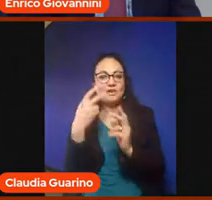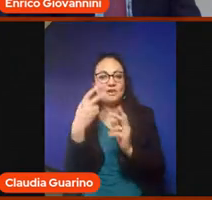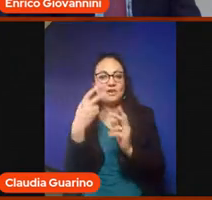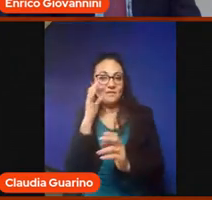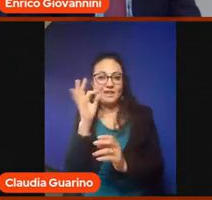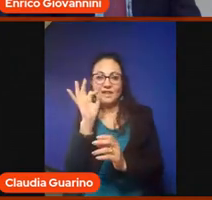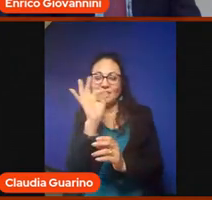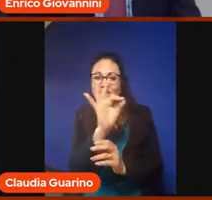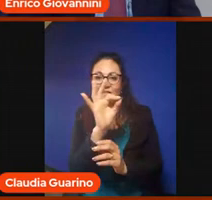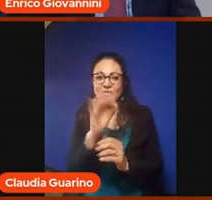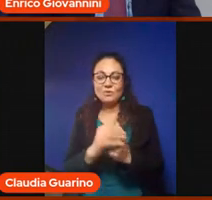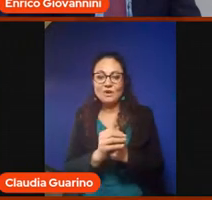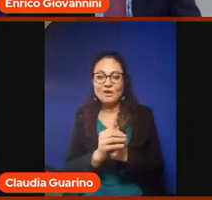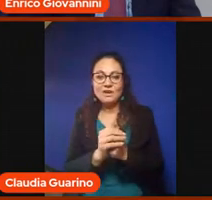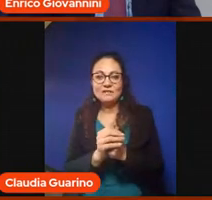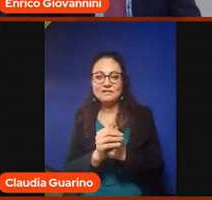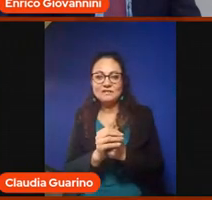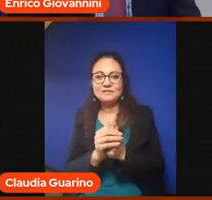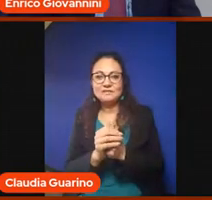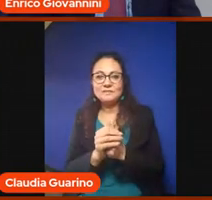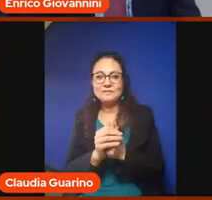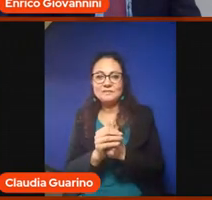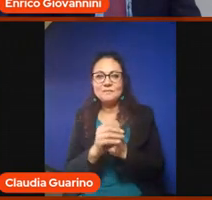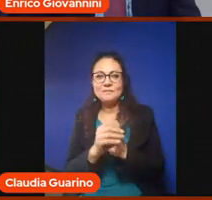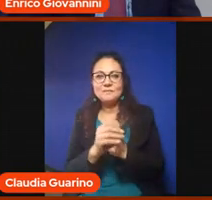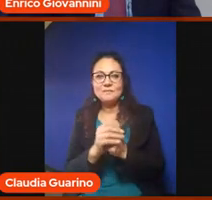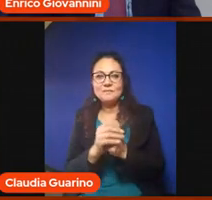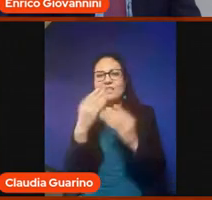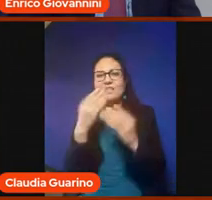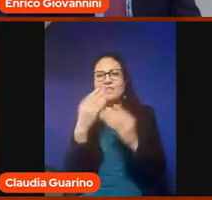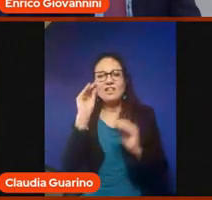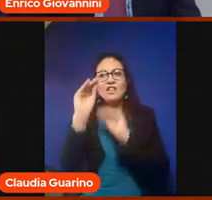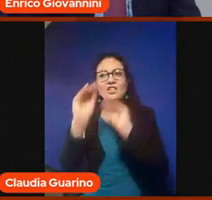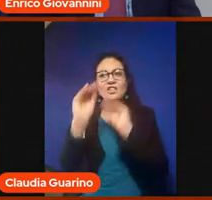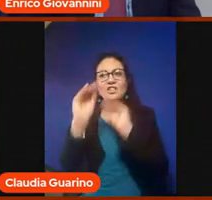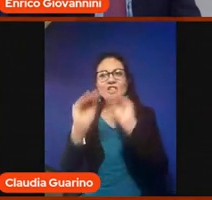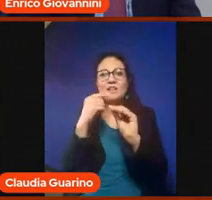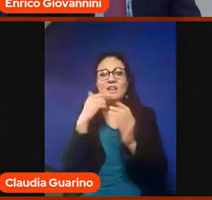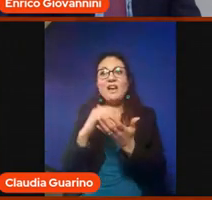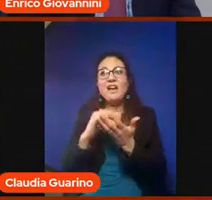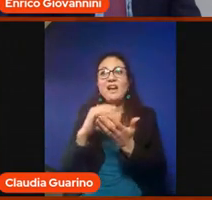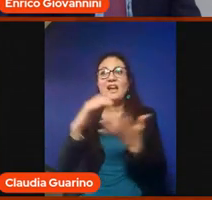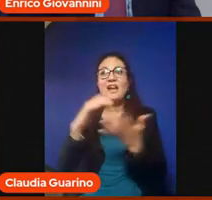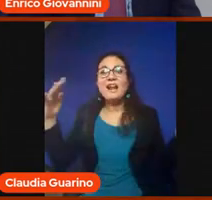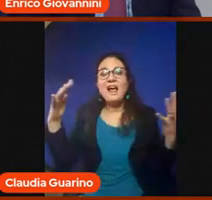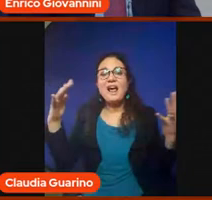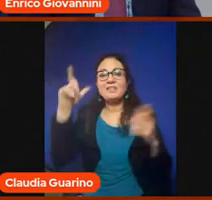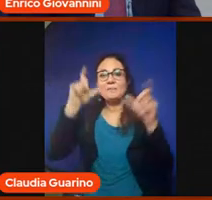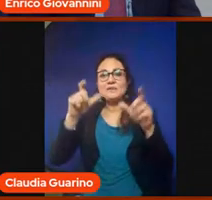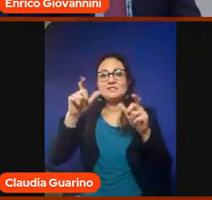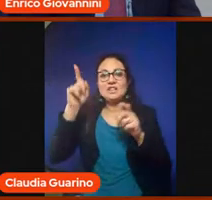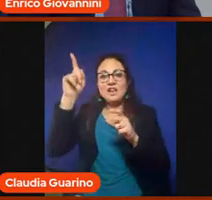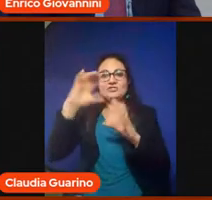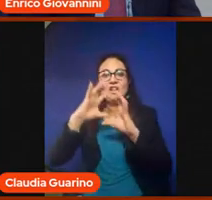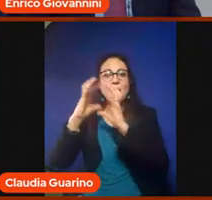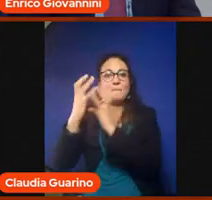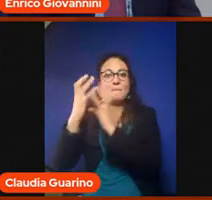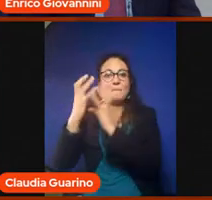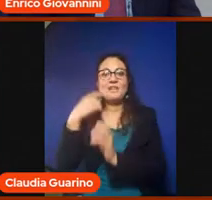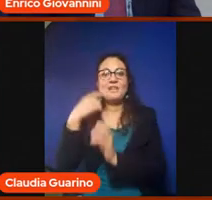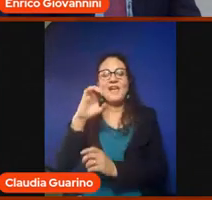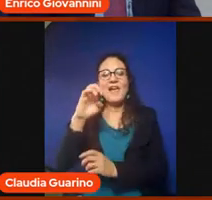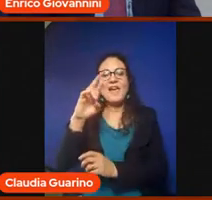hanno posto domande ai grandi della Terra. I primi grandi della Terra sono stati proprio Enrico Giovannini e